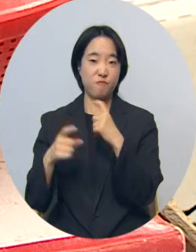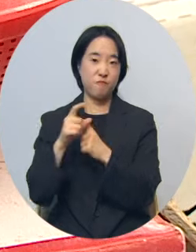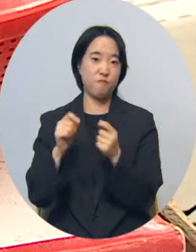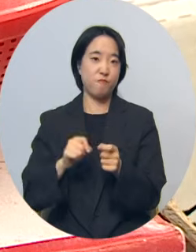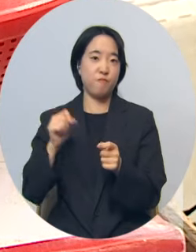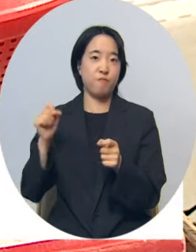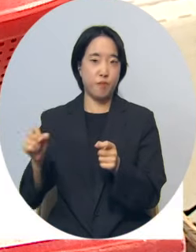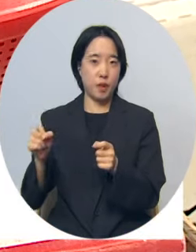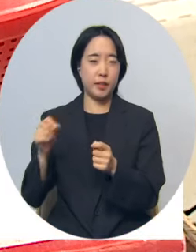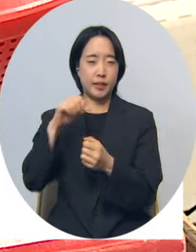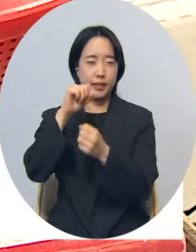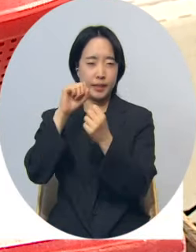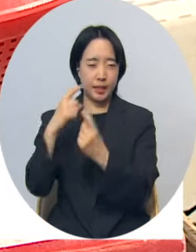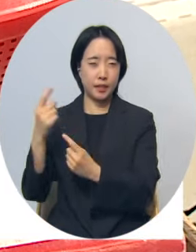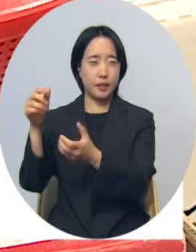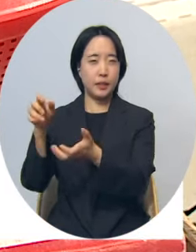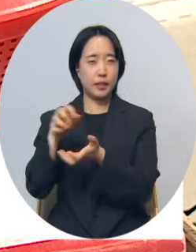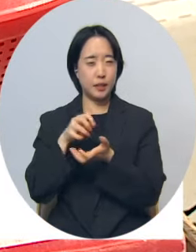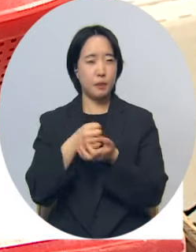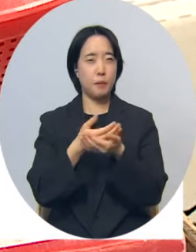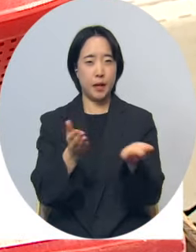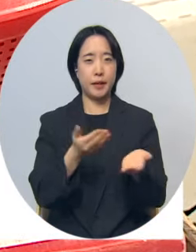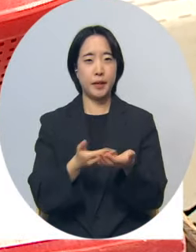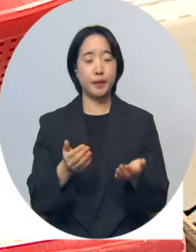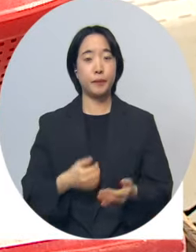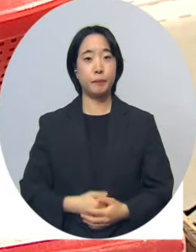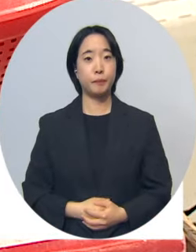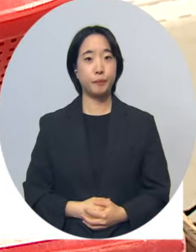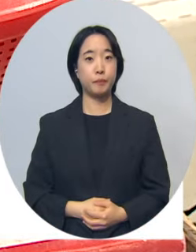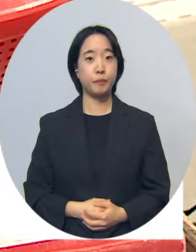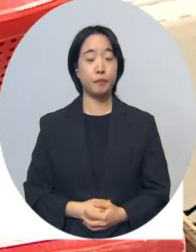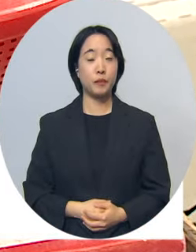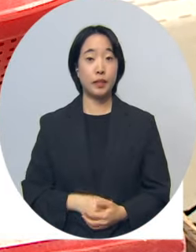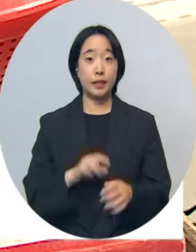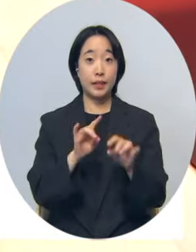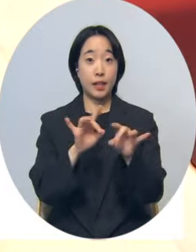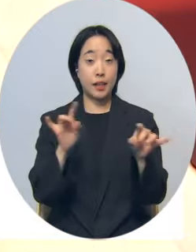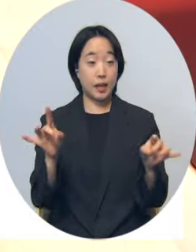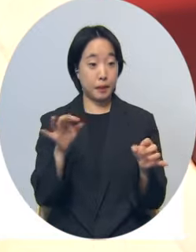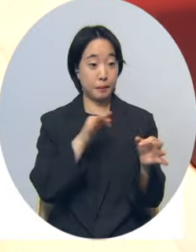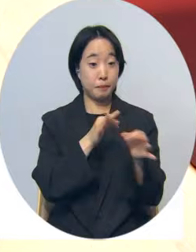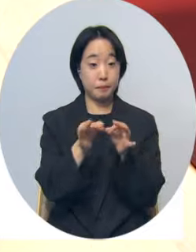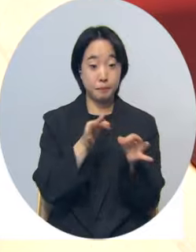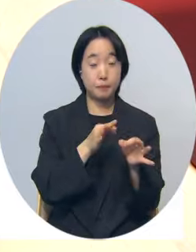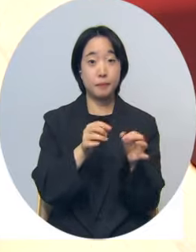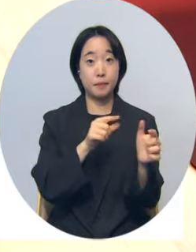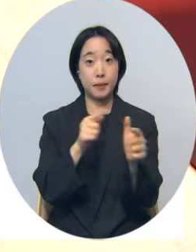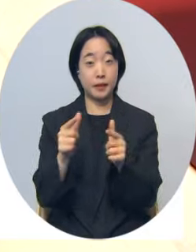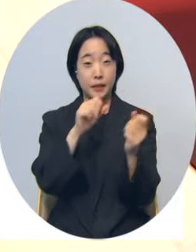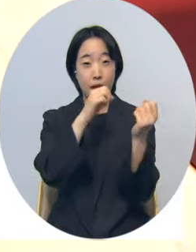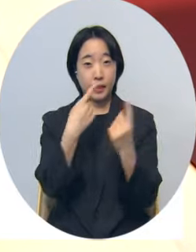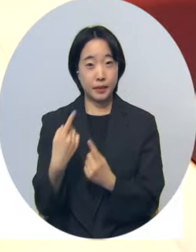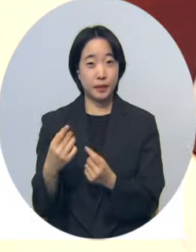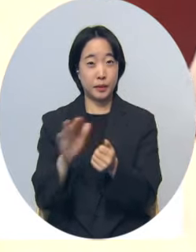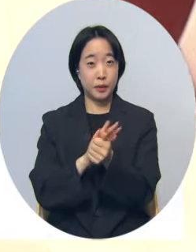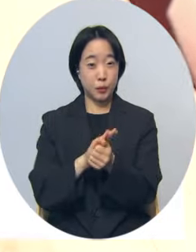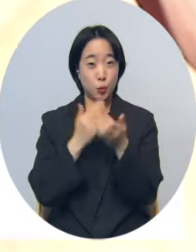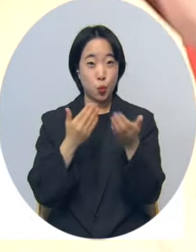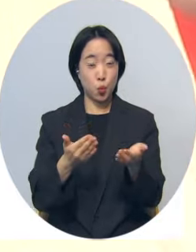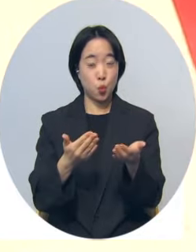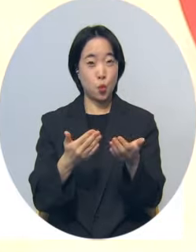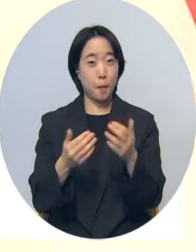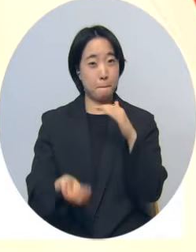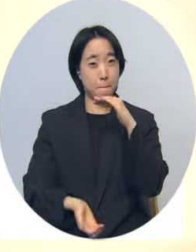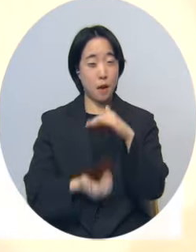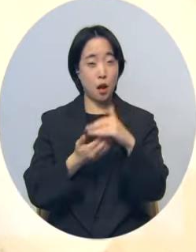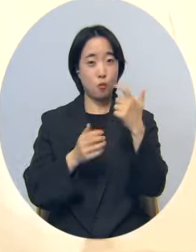이에 더해 정부는 700억 원을 투입, 강마트 자체 할인 등을 통해 주요 성수품에 대해 최대 60%